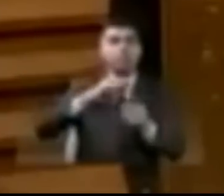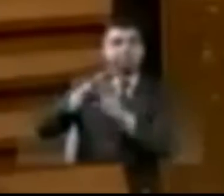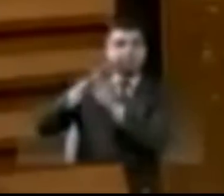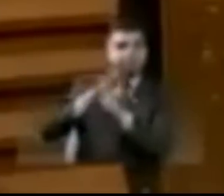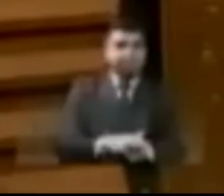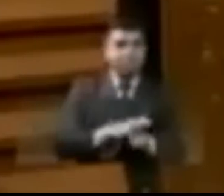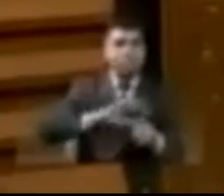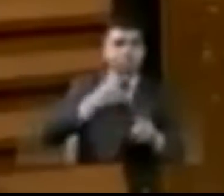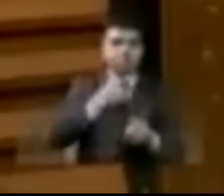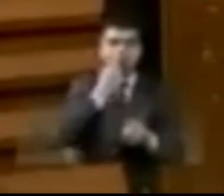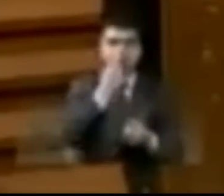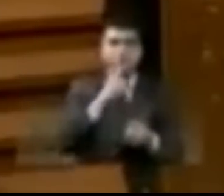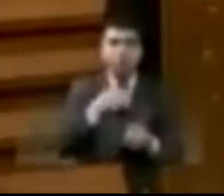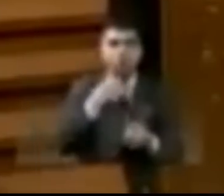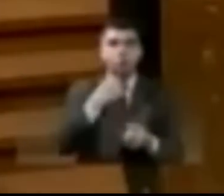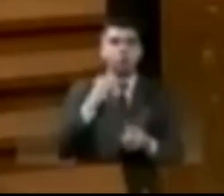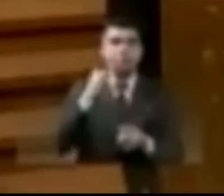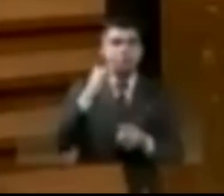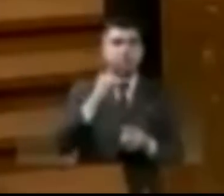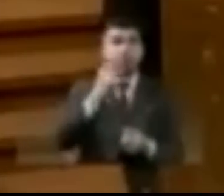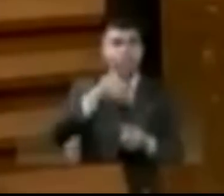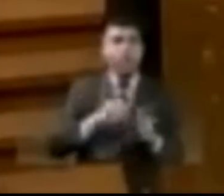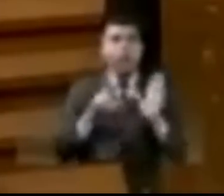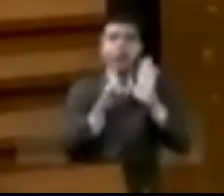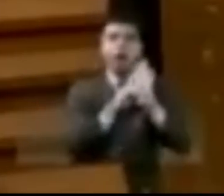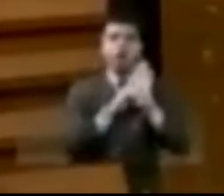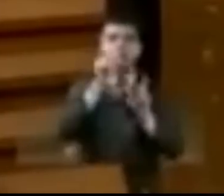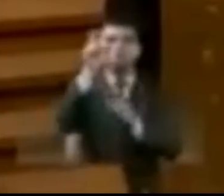الوسائل الرقابية من أجل أن يحول دون حق المواطنين في المعلومة.